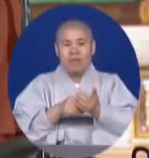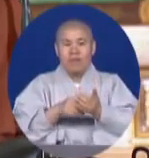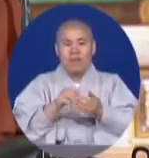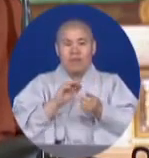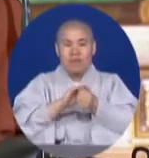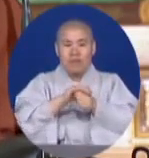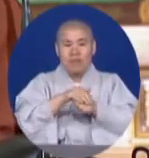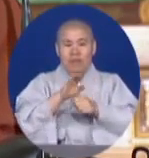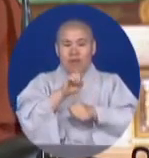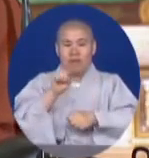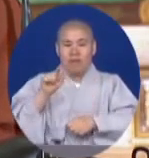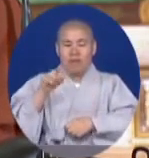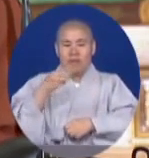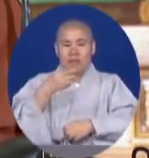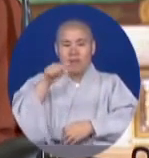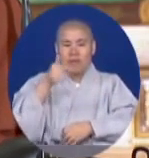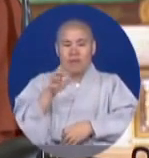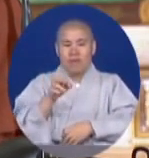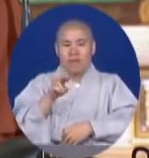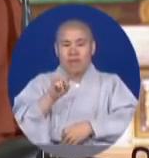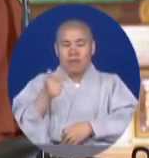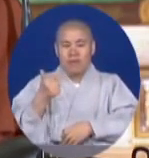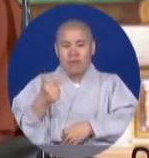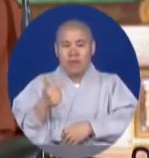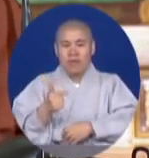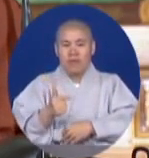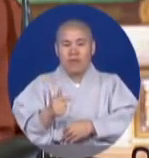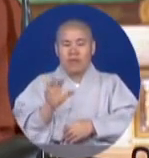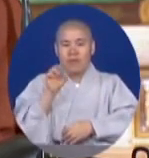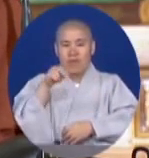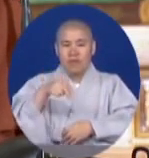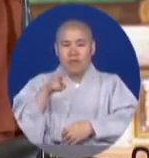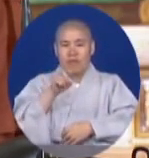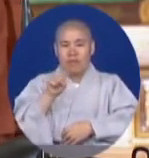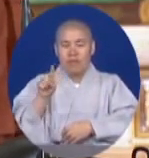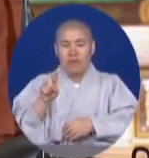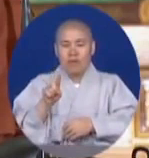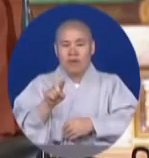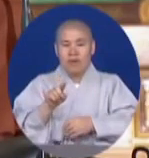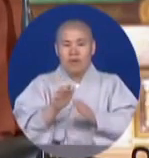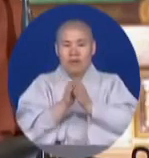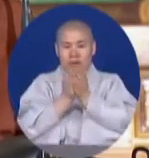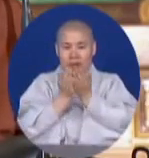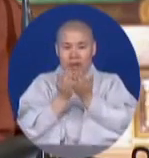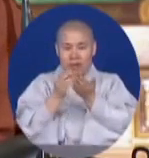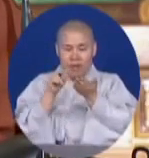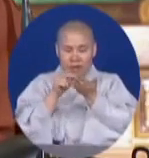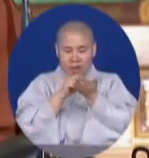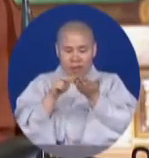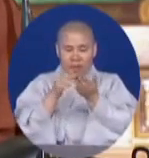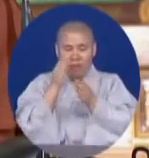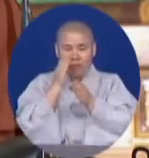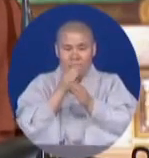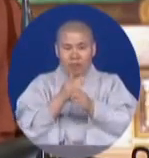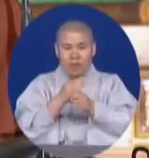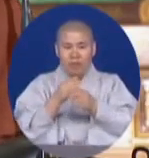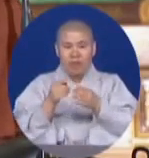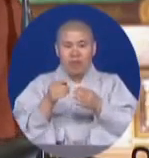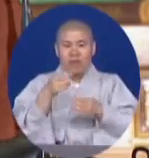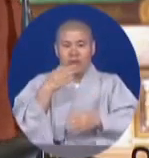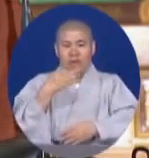팔공산에서 유마경을 떡 보는데 그 유마경에 보면